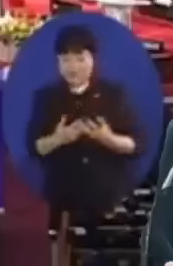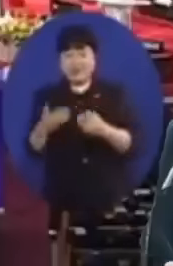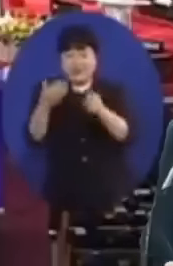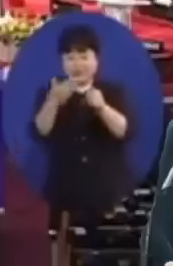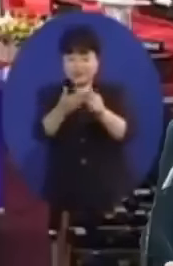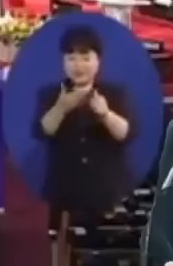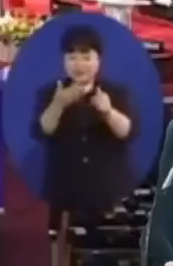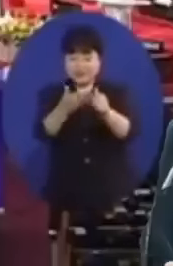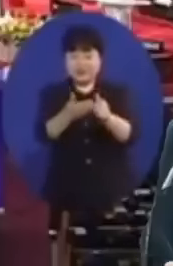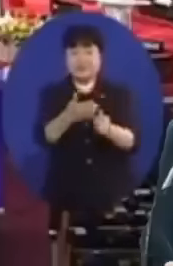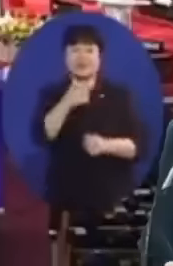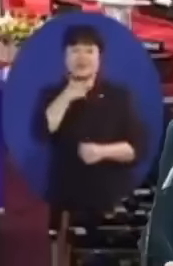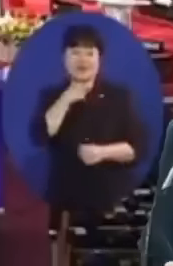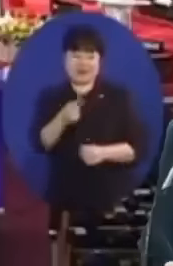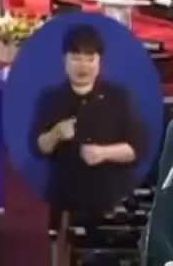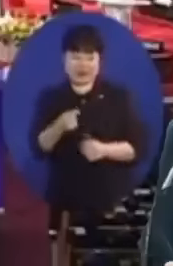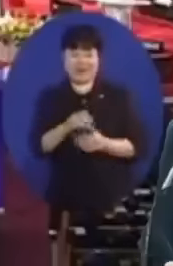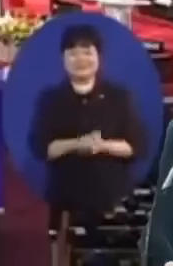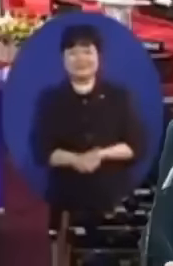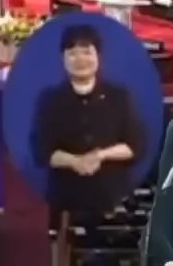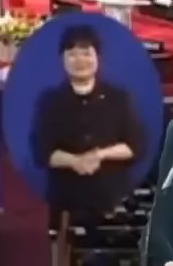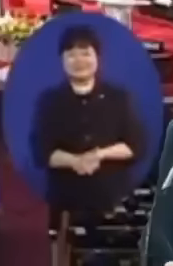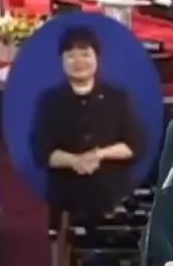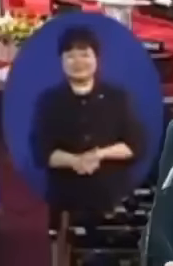너희에게 충만하시기를 구하노라.